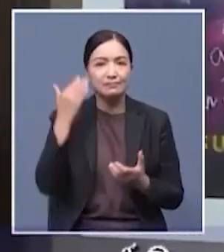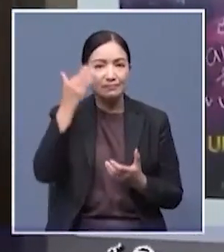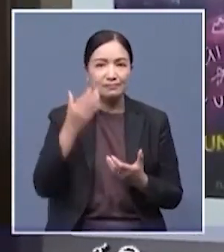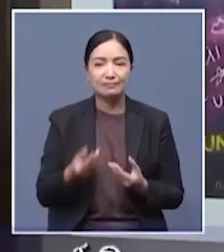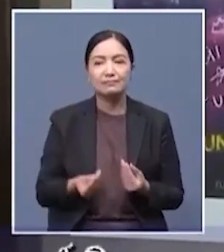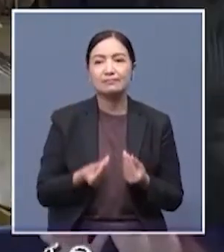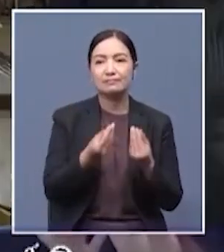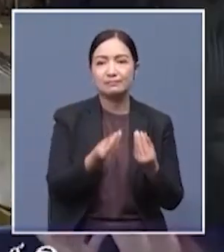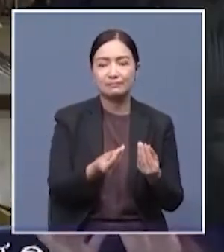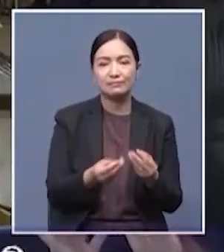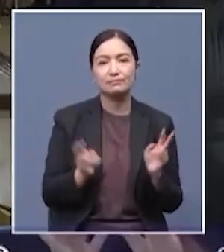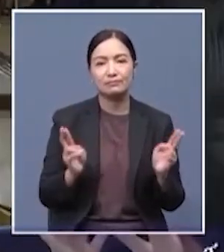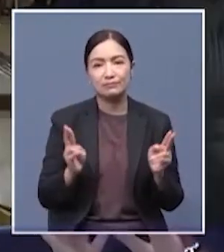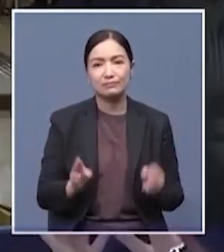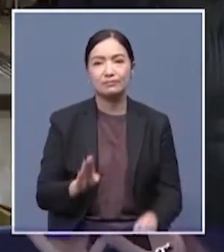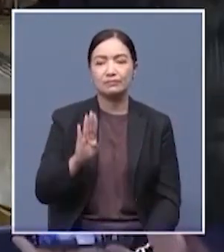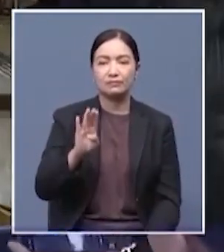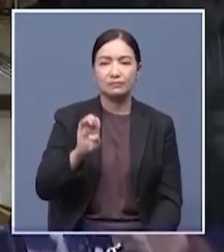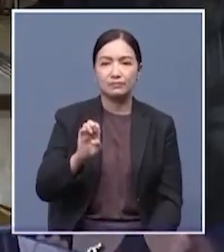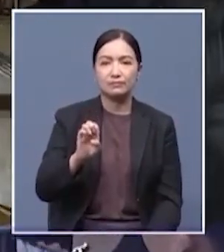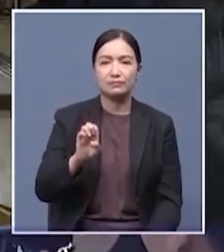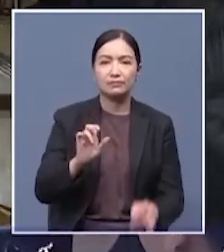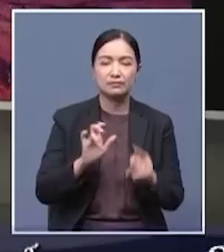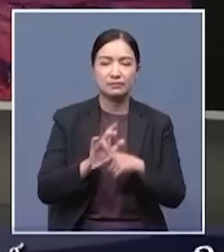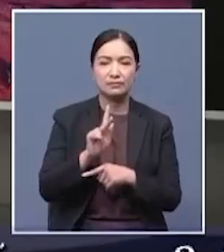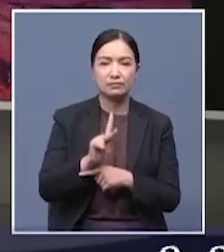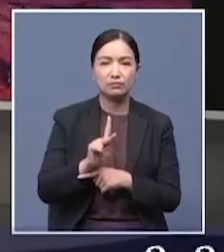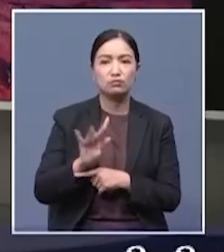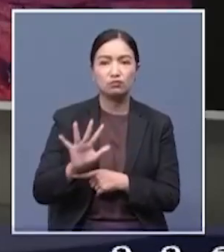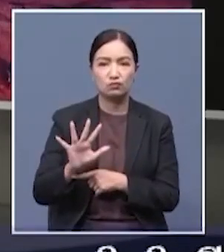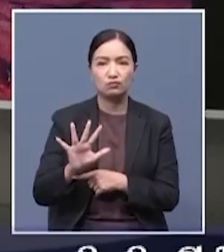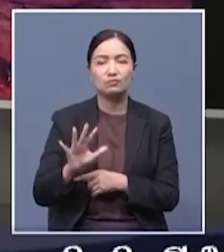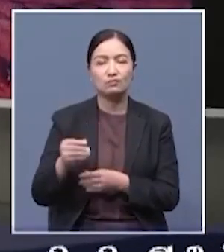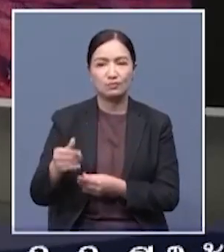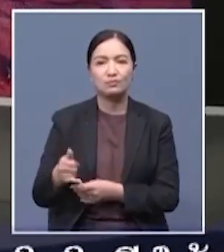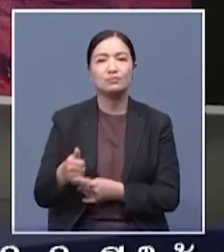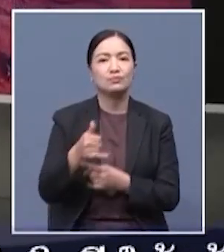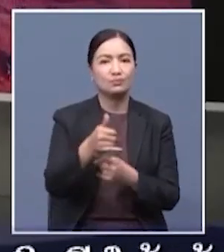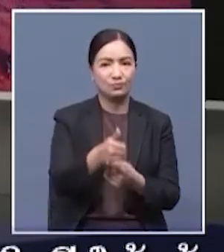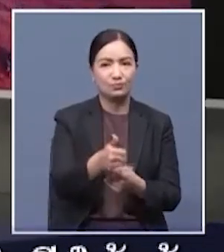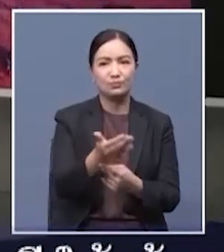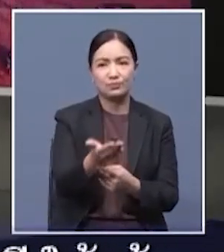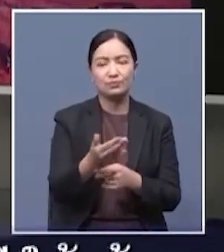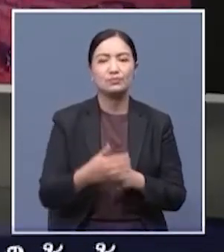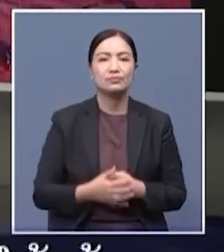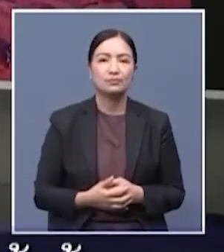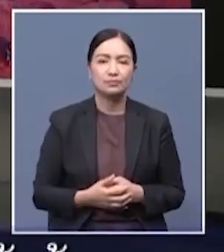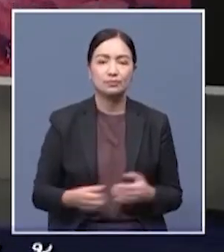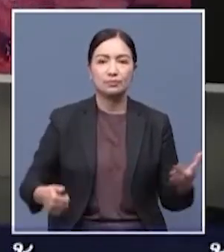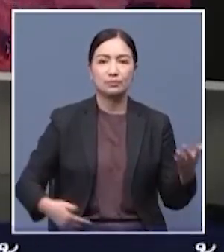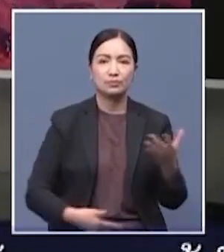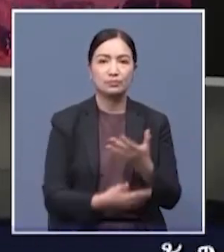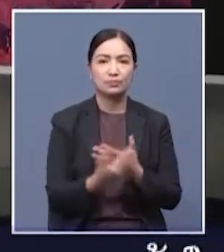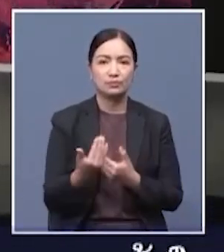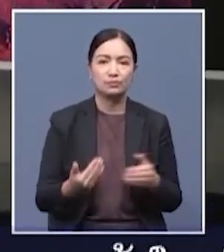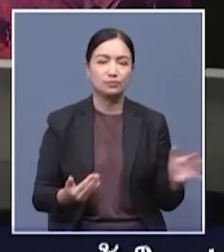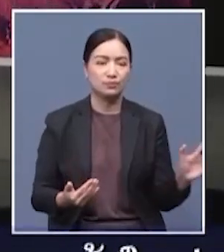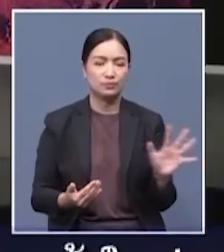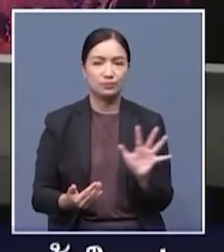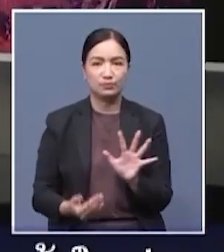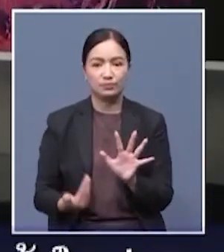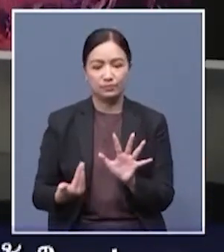กพร้อมกับตุ๊กตามาสคอตพี่บิ๊กไฟฟ์สัญลักษณ์ประจำสถานีวิทยุโทรทัศน์กองทัพบกของเราค่ะในโอกาสที่คณะมิ